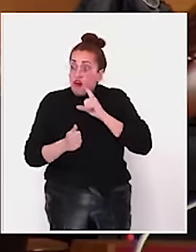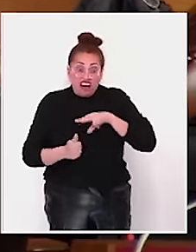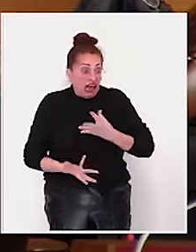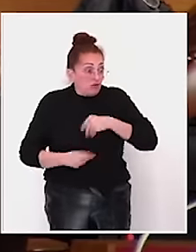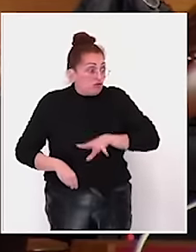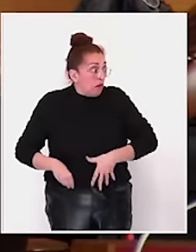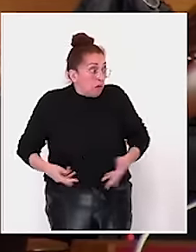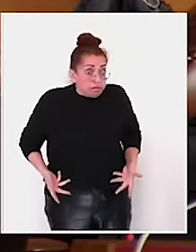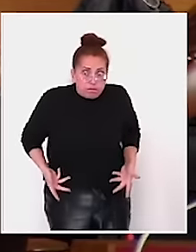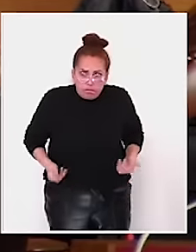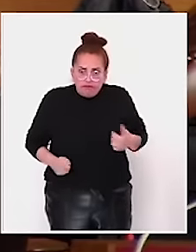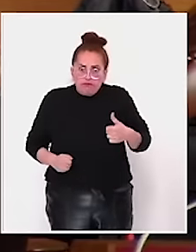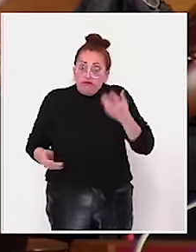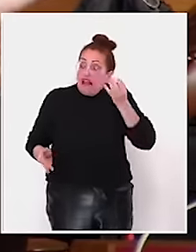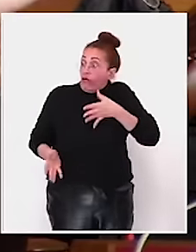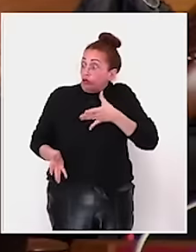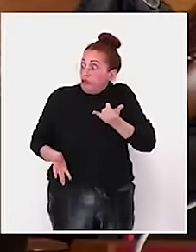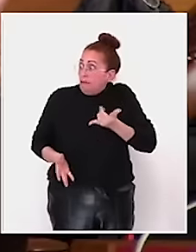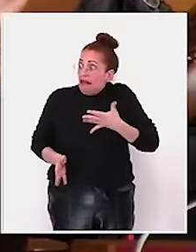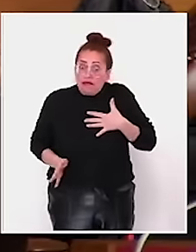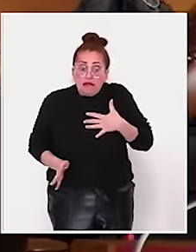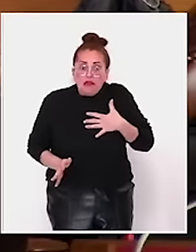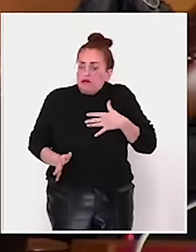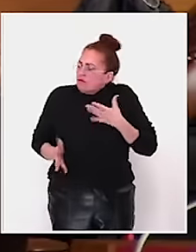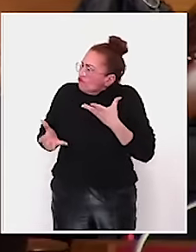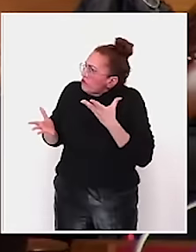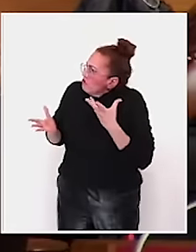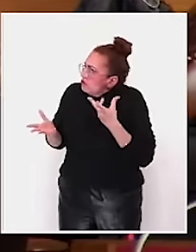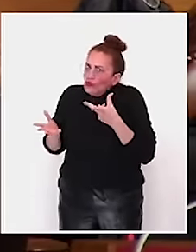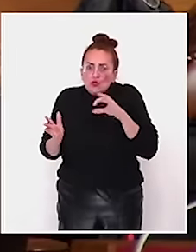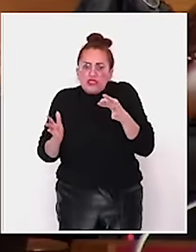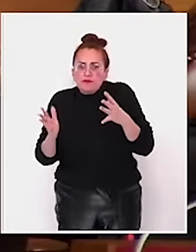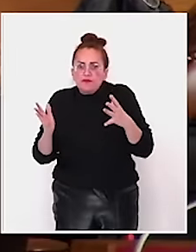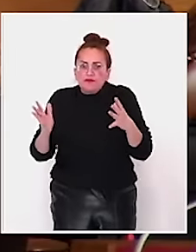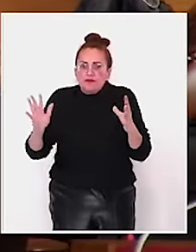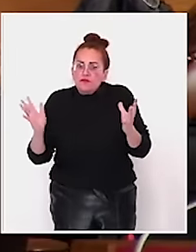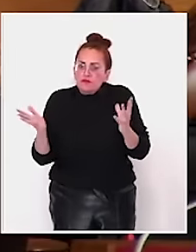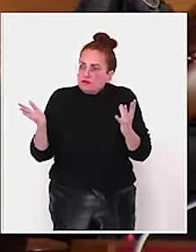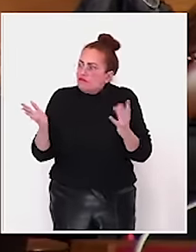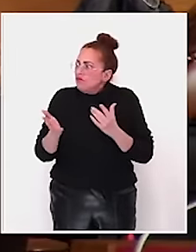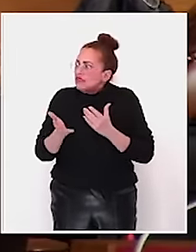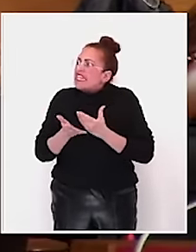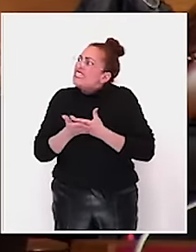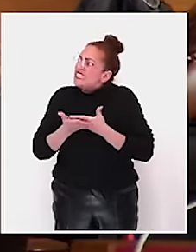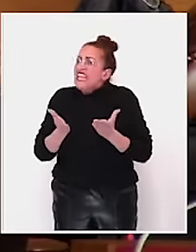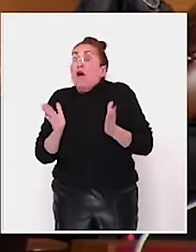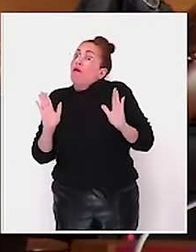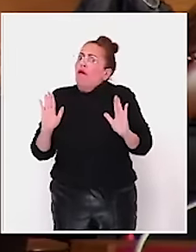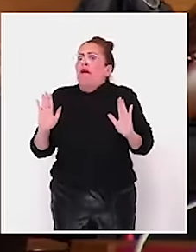vais pas inventer un truc. Bon. Bon, mais oui, c'est... non, mais je comprends bien, mais c'est, à mon avis, c'est pas, ça peut être simple, mais c'est peut-être pas forcément